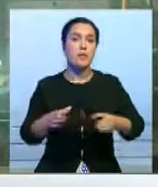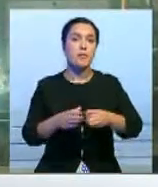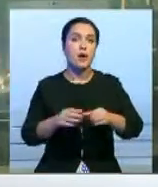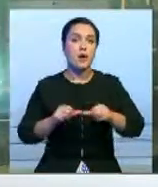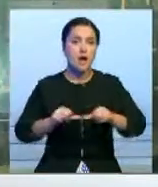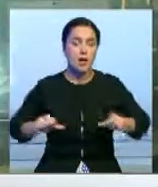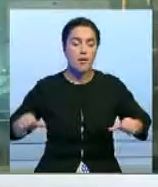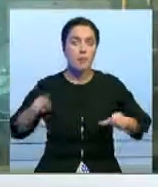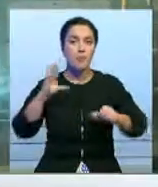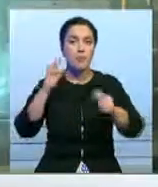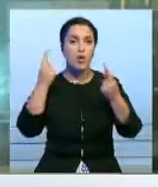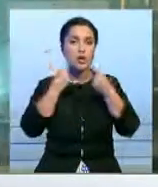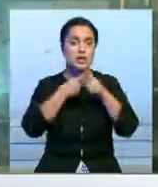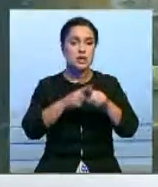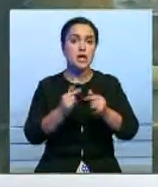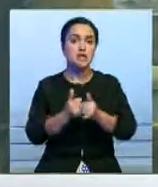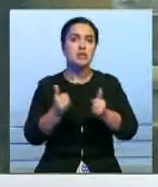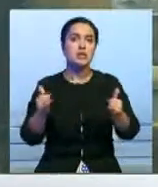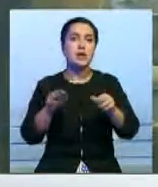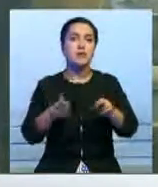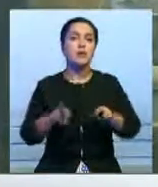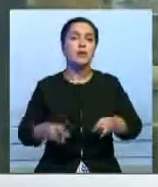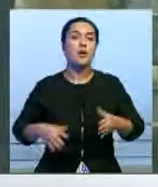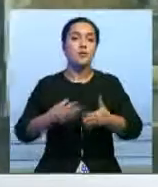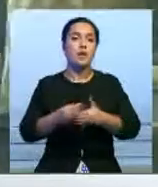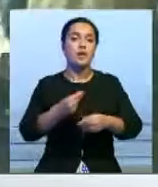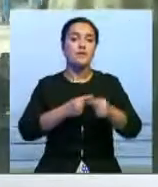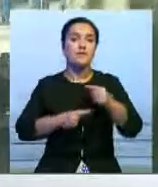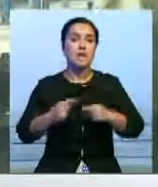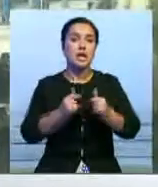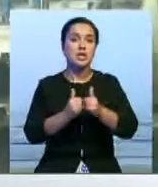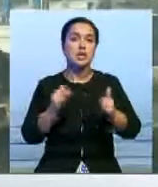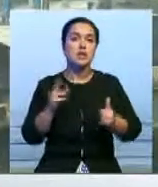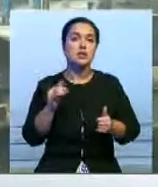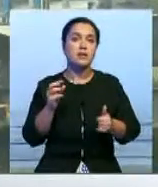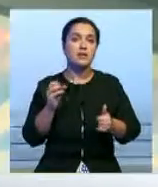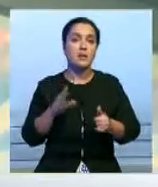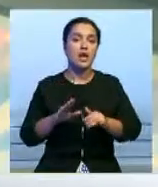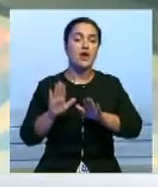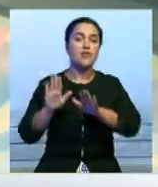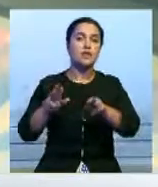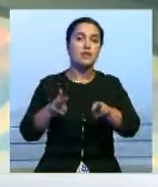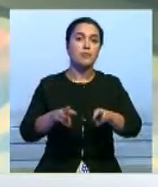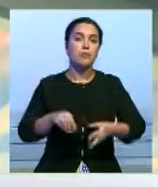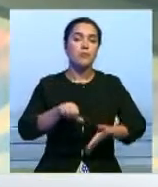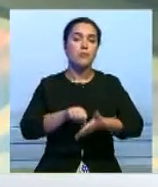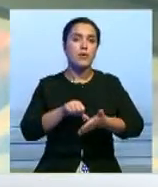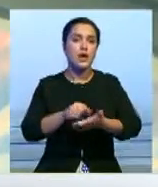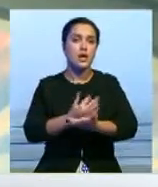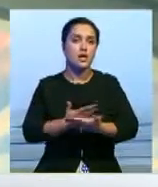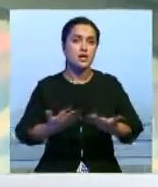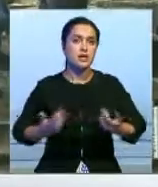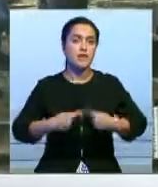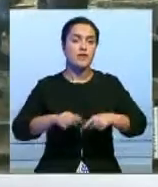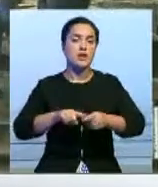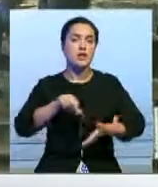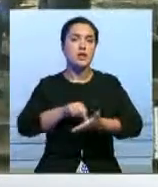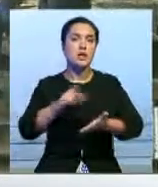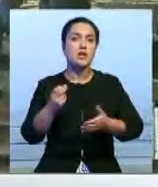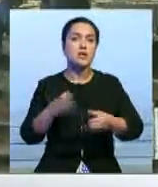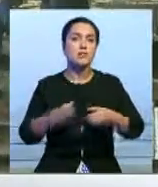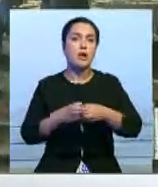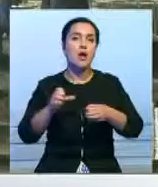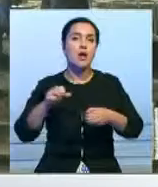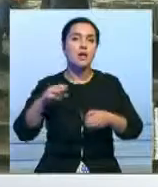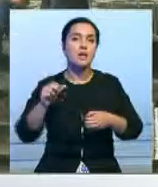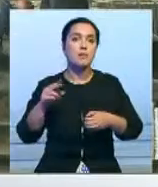по индустриальному развитию, министр по инвестициям и развитию Жанис Касымбек, вице-министры и представители ряда ведомств, члены Нацпалата